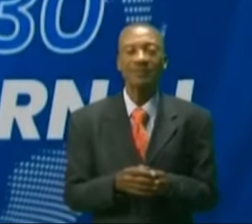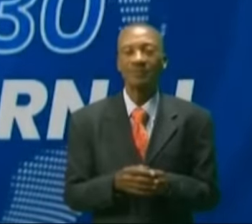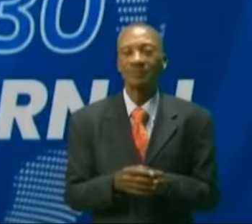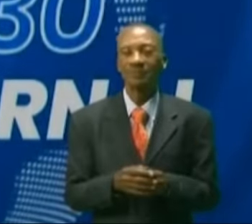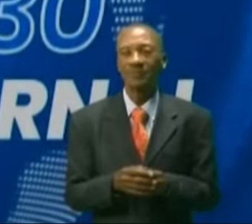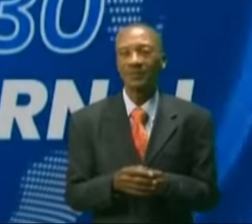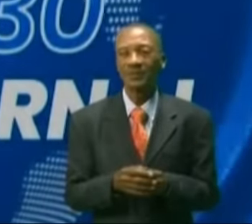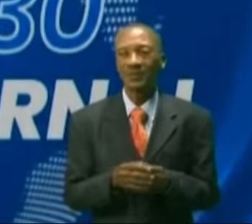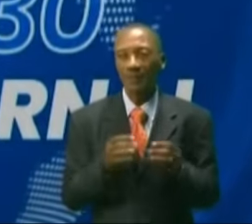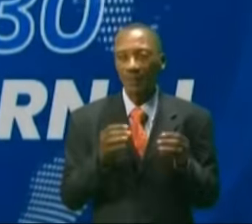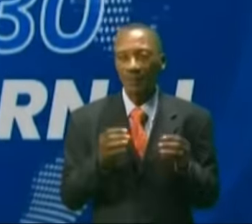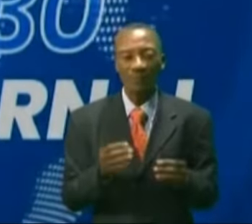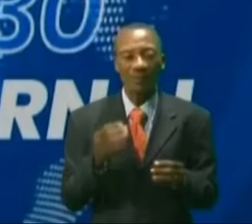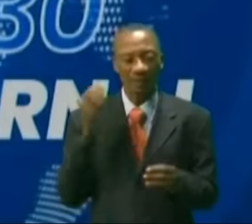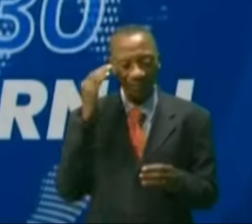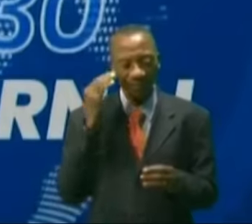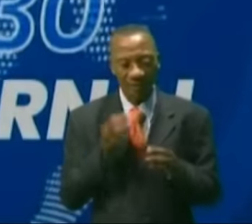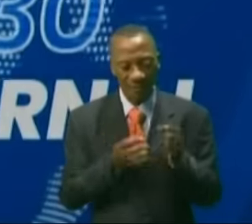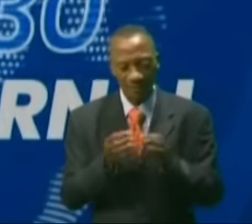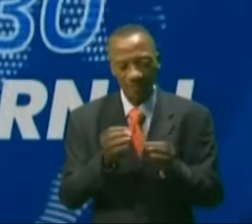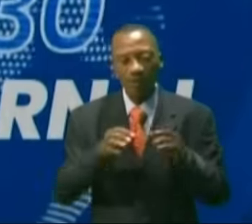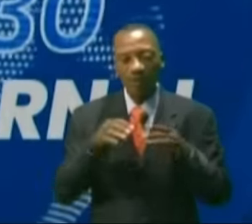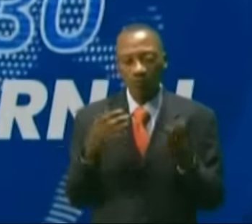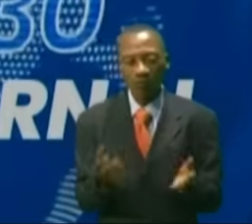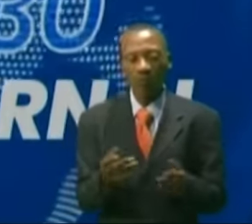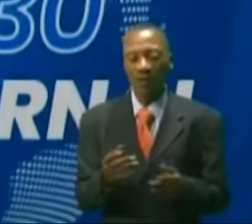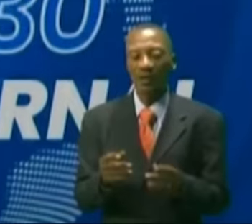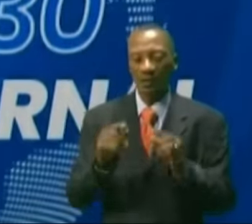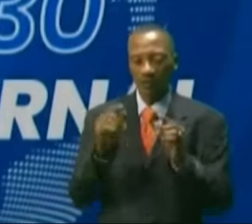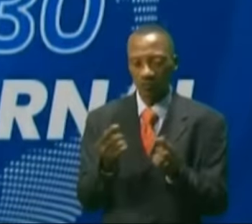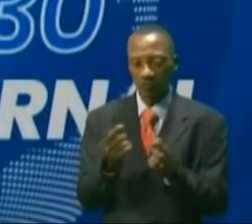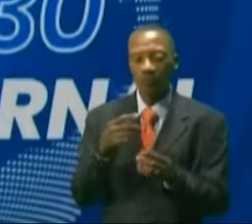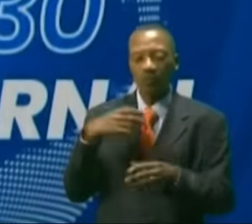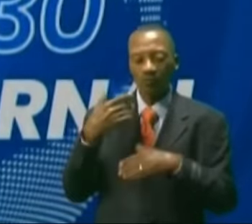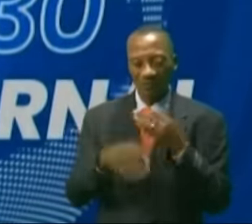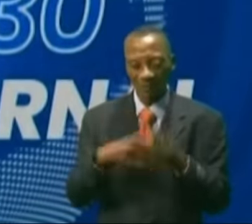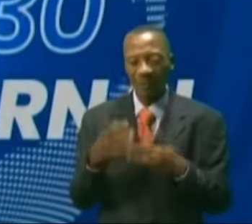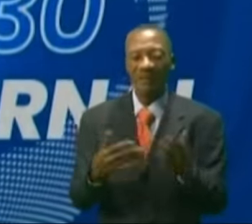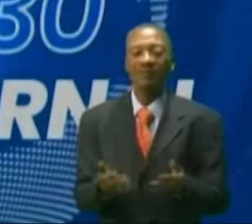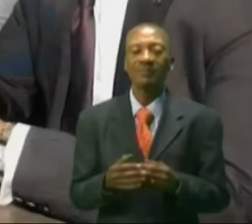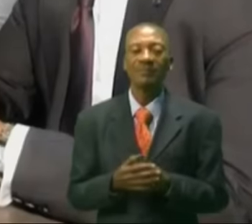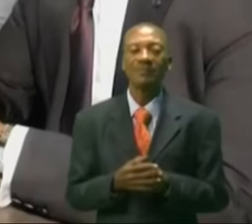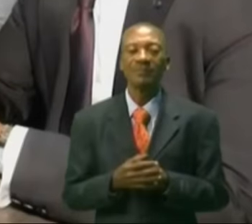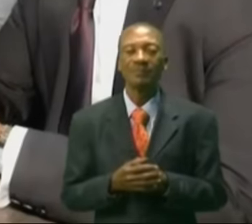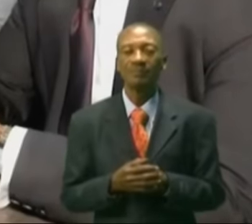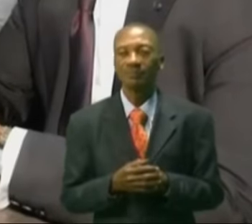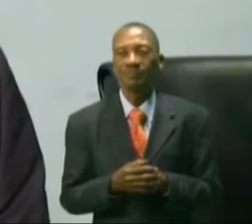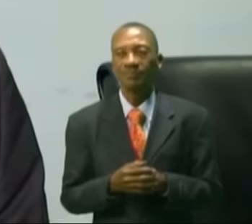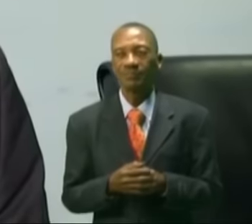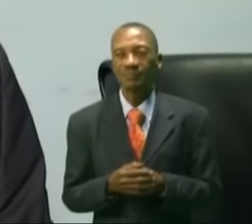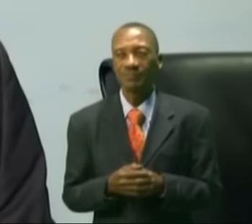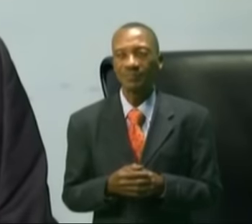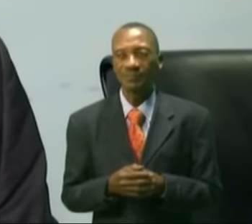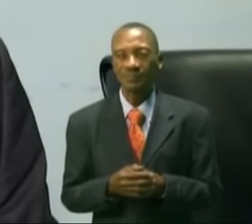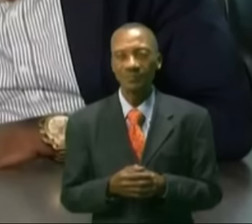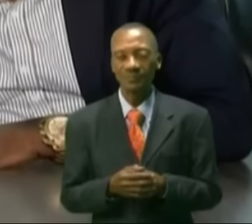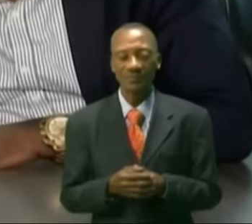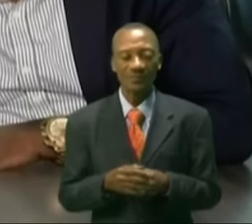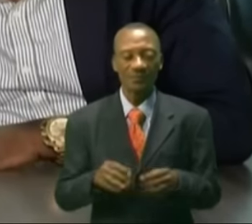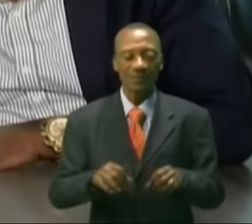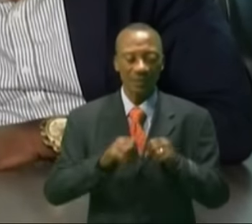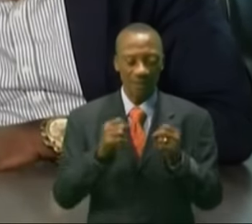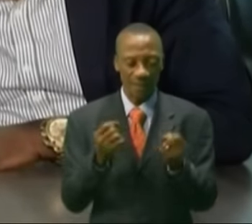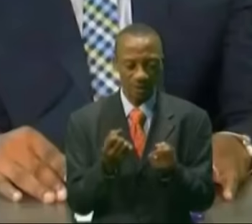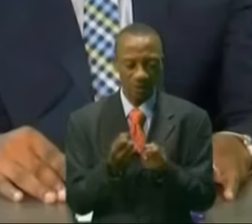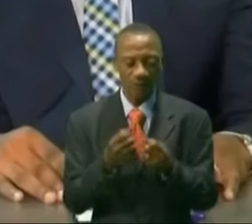Le détail dans ce reportage de Yvette Makuntiba. La Société nationale d'électricité